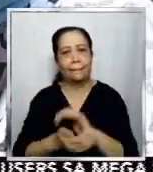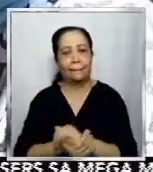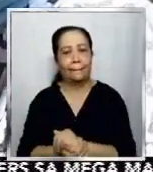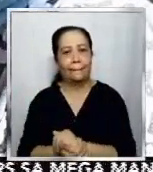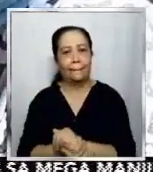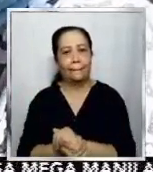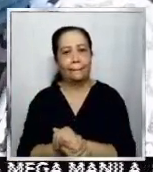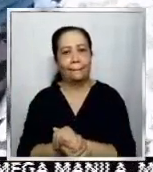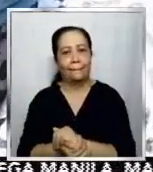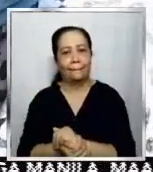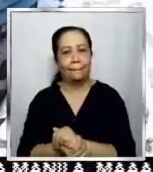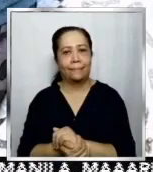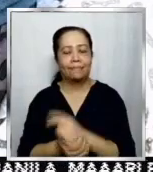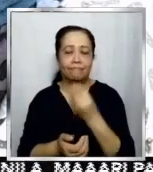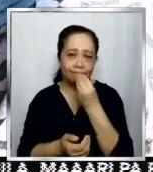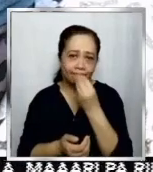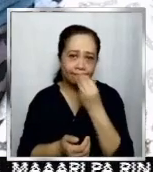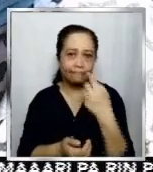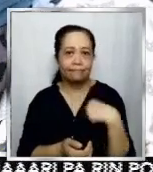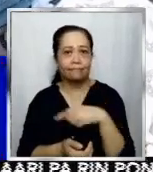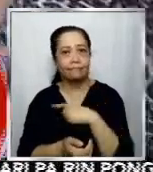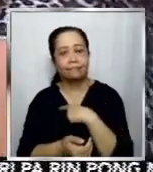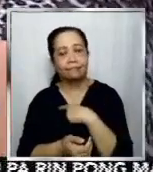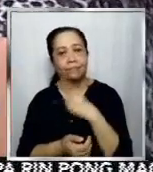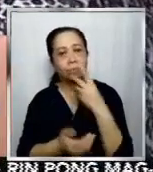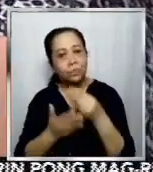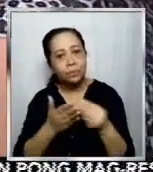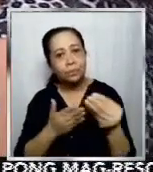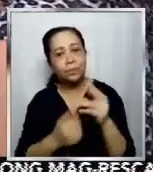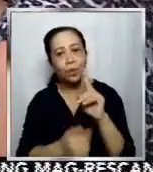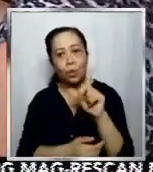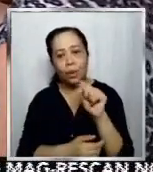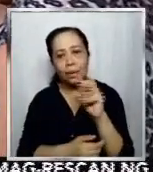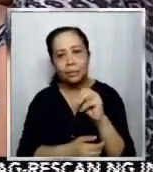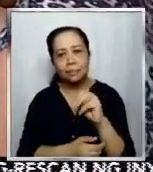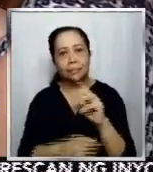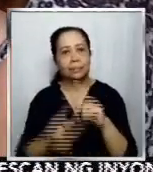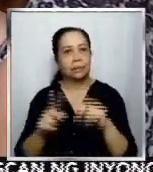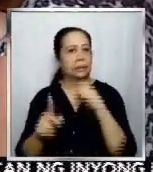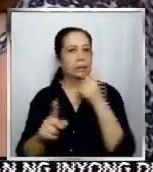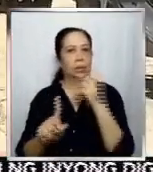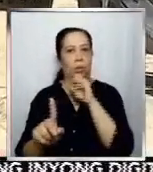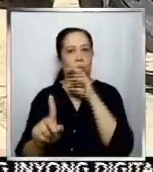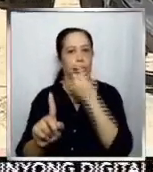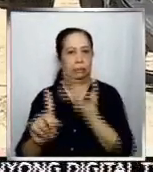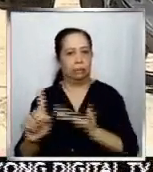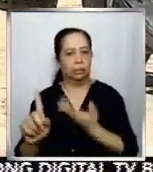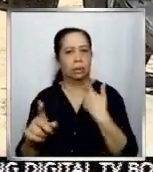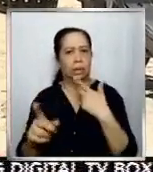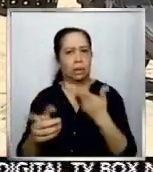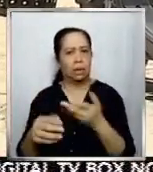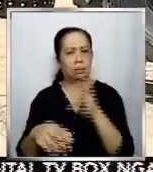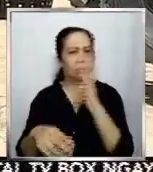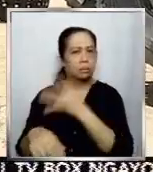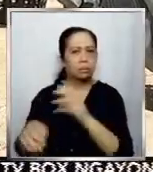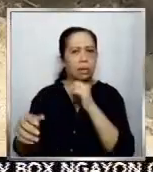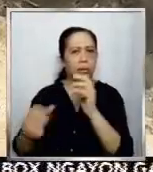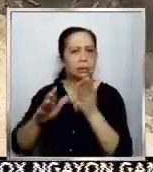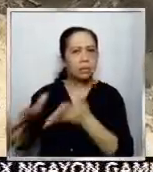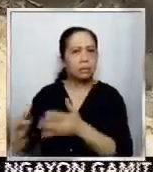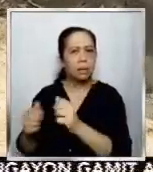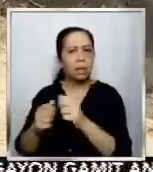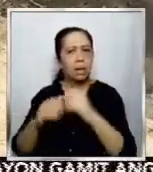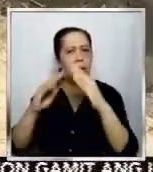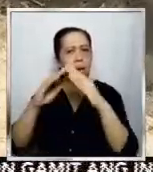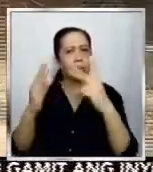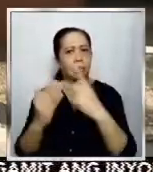Pagkain namin. Pangbili ng ulam. Pero hindi lang si Lola Florinda ang nalampasan ng amelioration sa housing project na ito sa